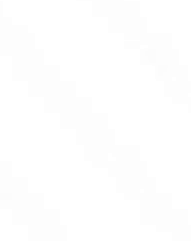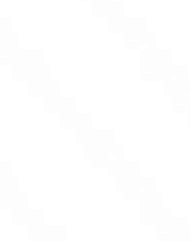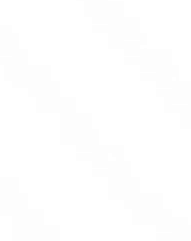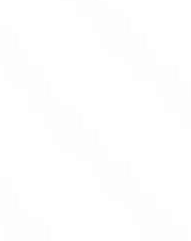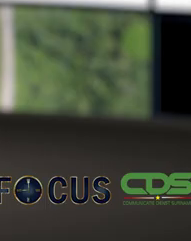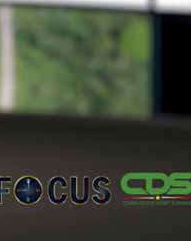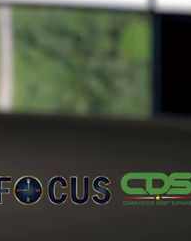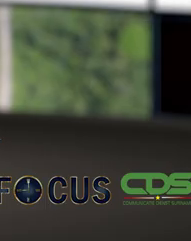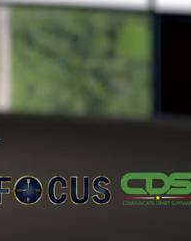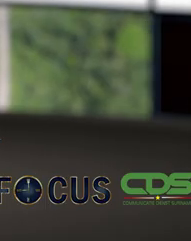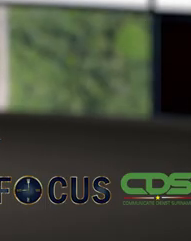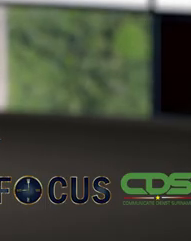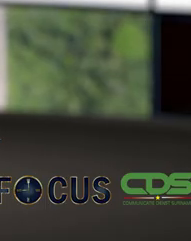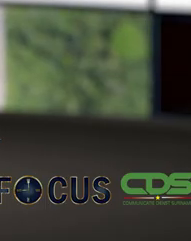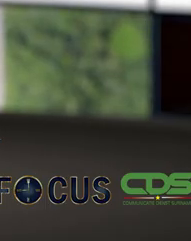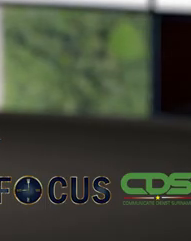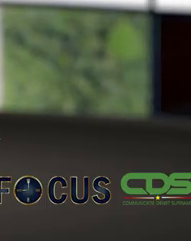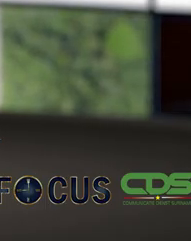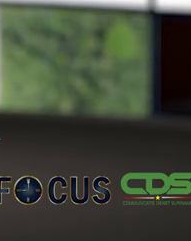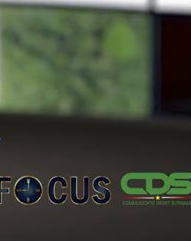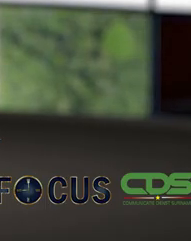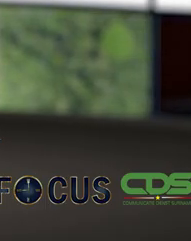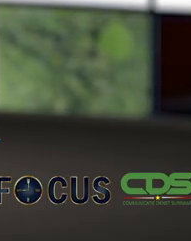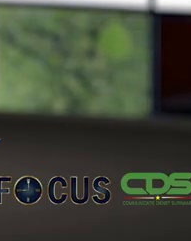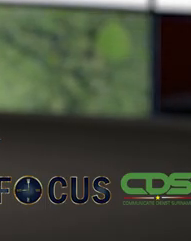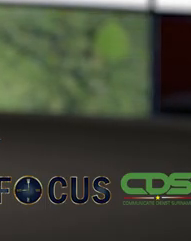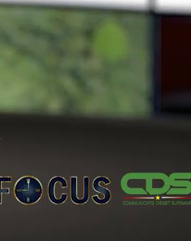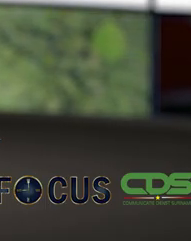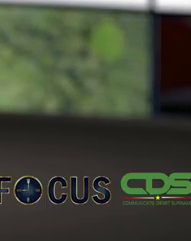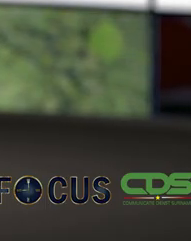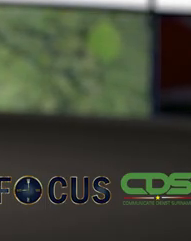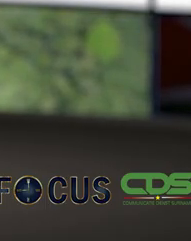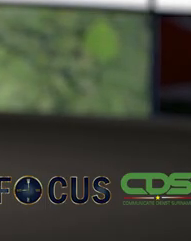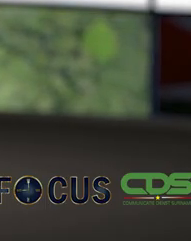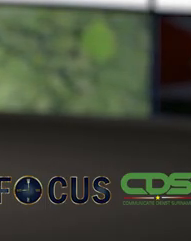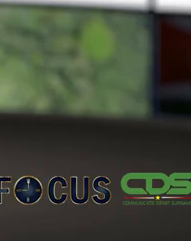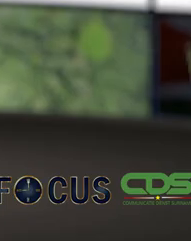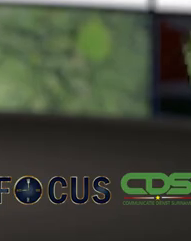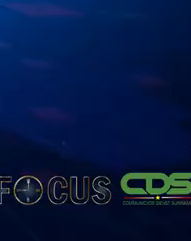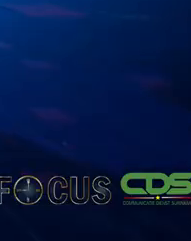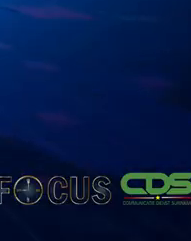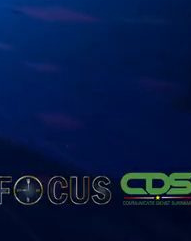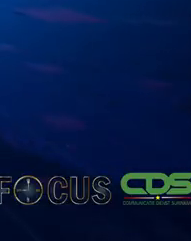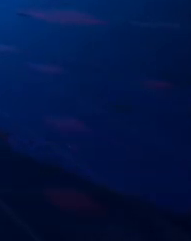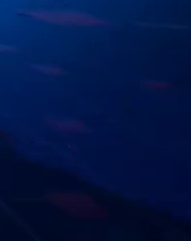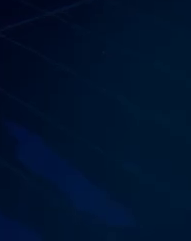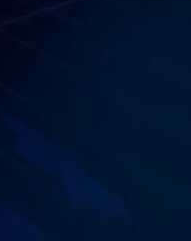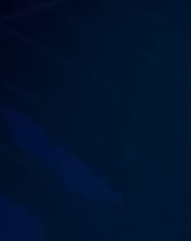En dat was Focus. Bedankt voor uw aandacht. Goedenavond.